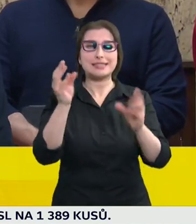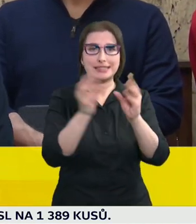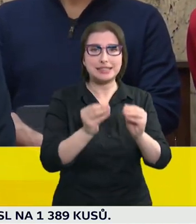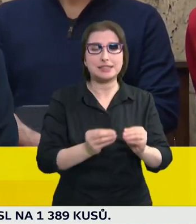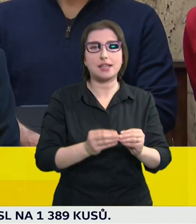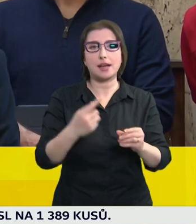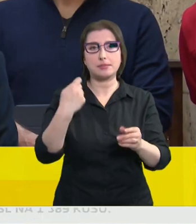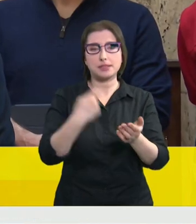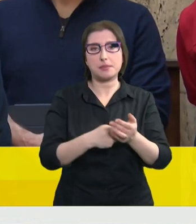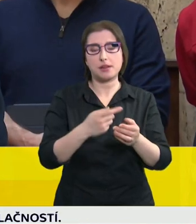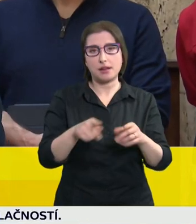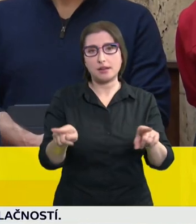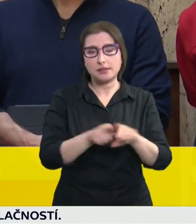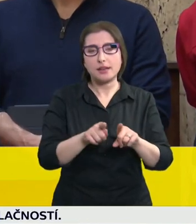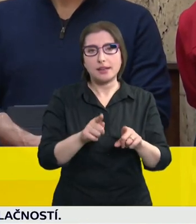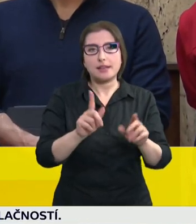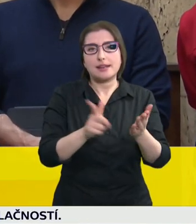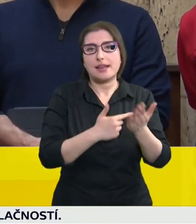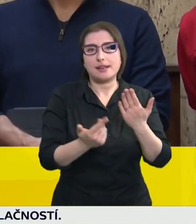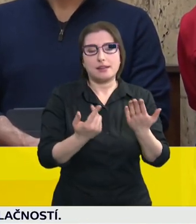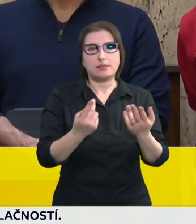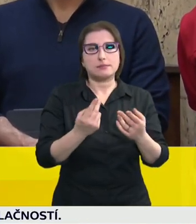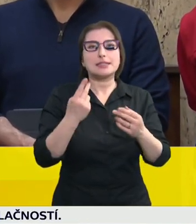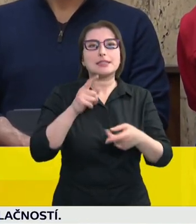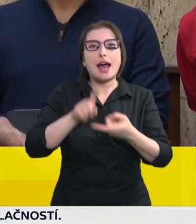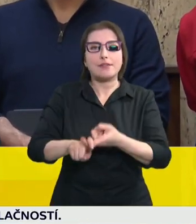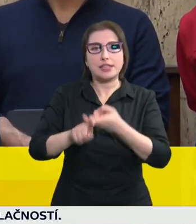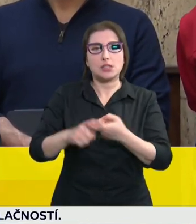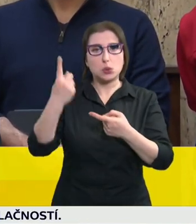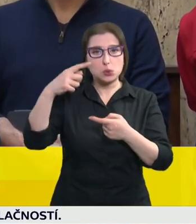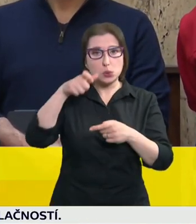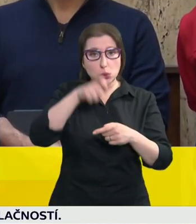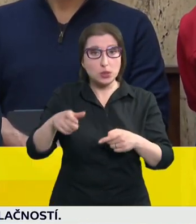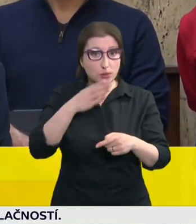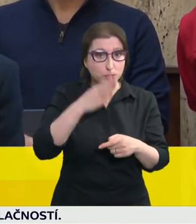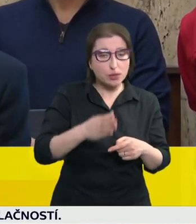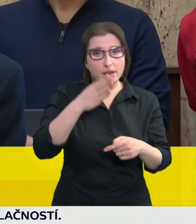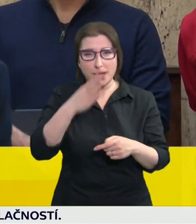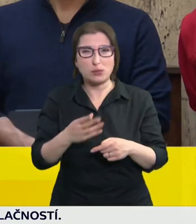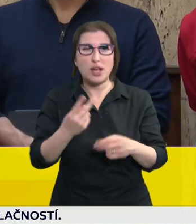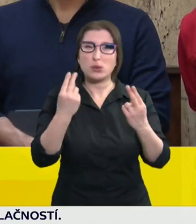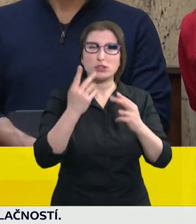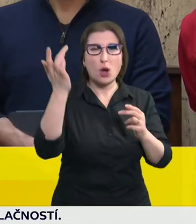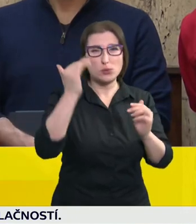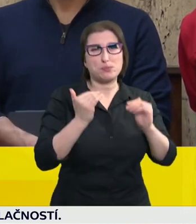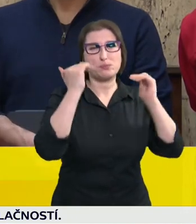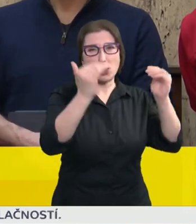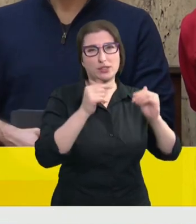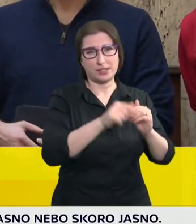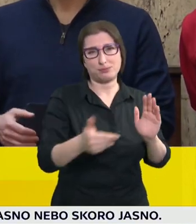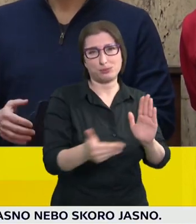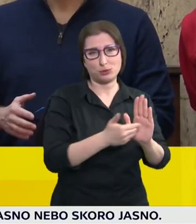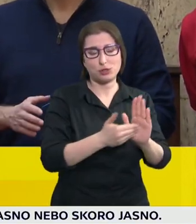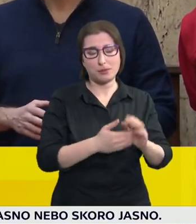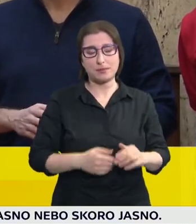nebo kapacita není dominantně závislá na tom, zdali ti medici nastoupí nebo nikoliv. Ještě bych měl prosím tady